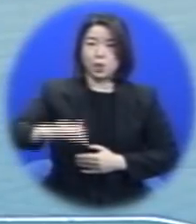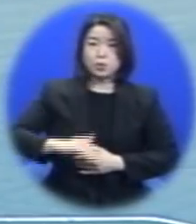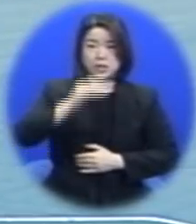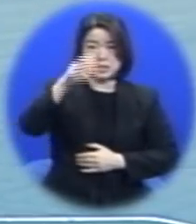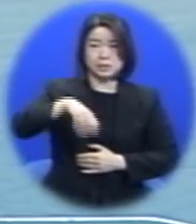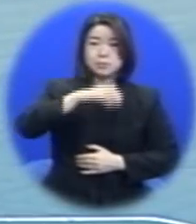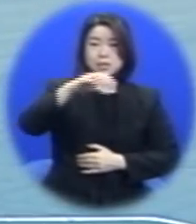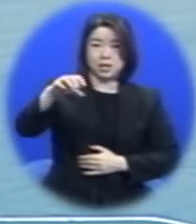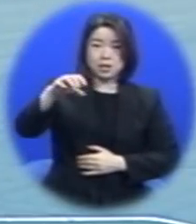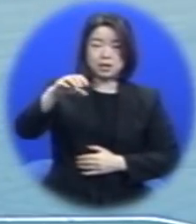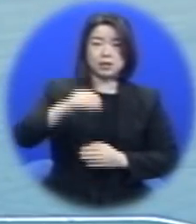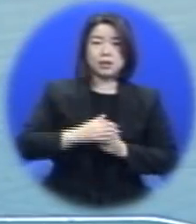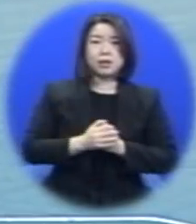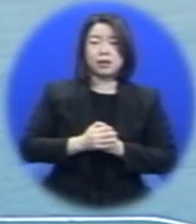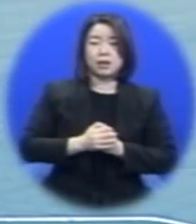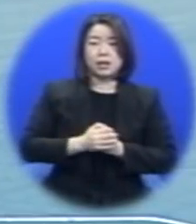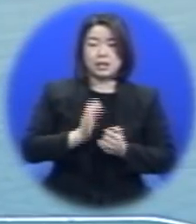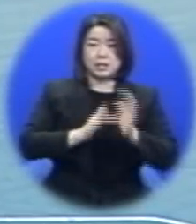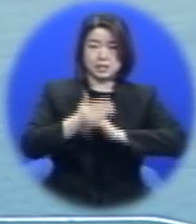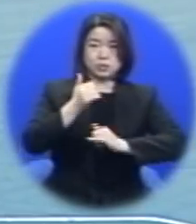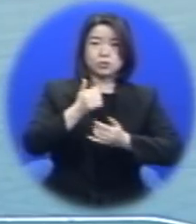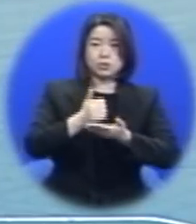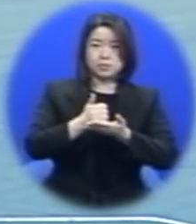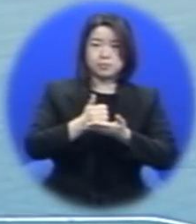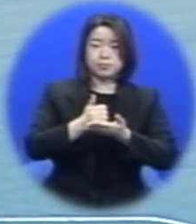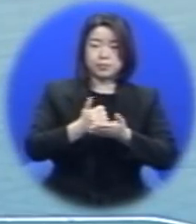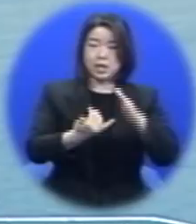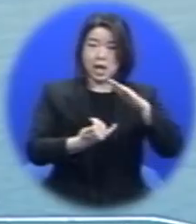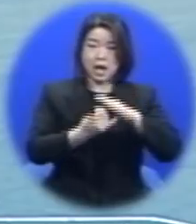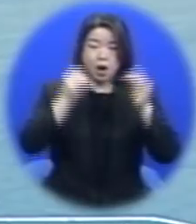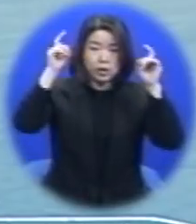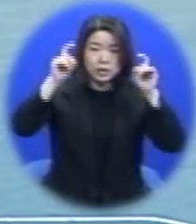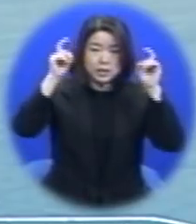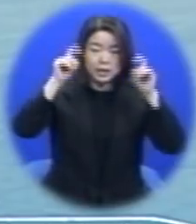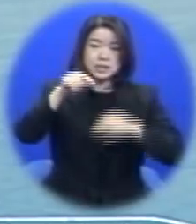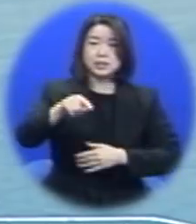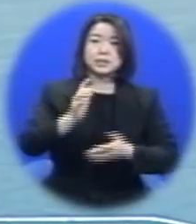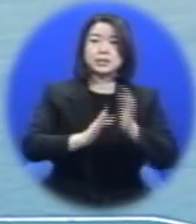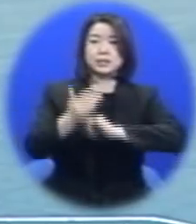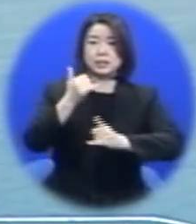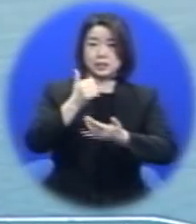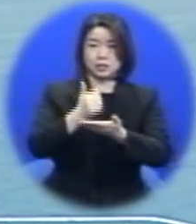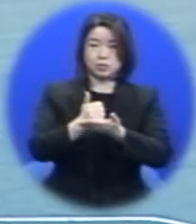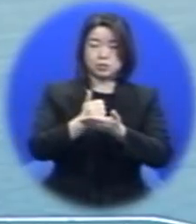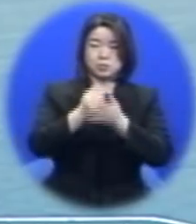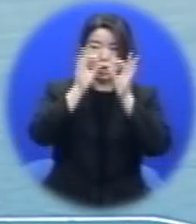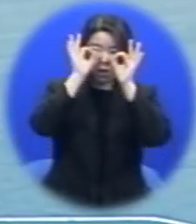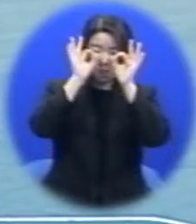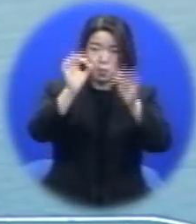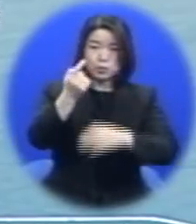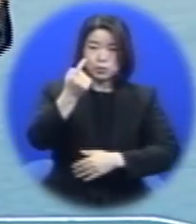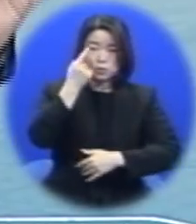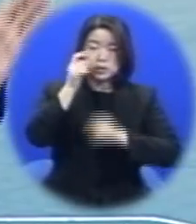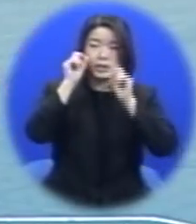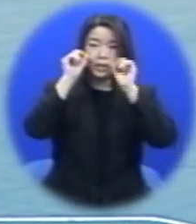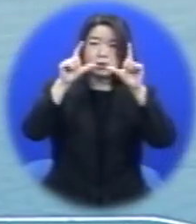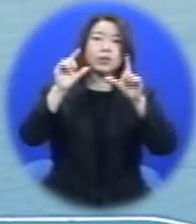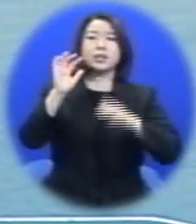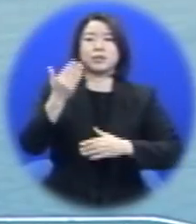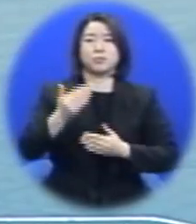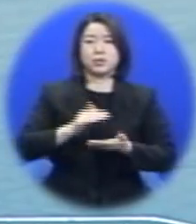십자가에서 십자가의 예수님, 어린 양이신 그 예수님을 보는 눈이 뜨여야